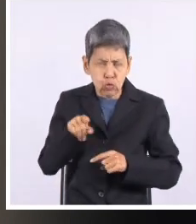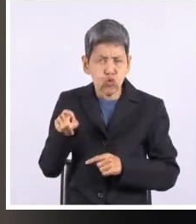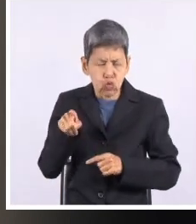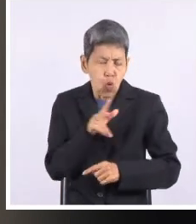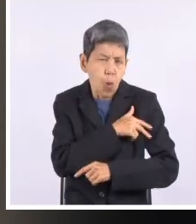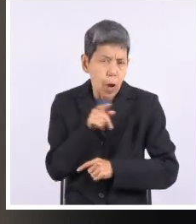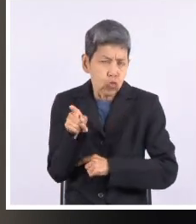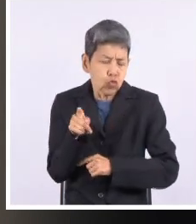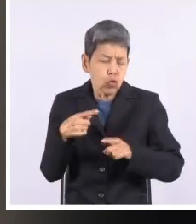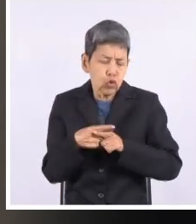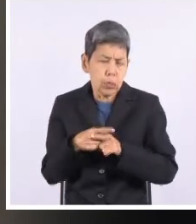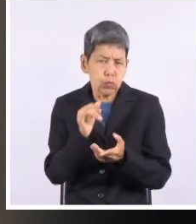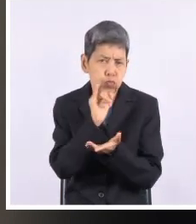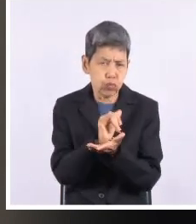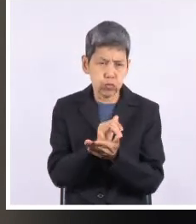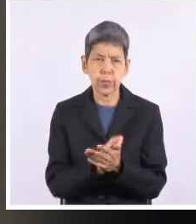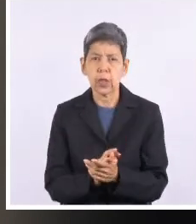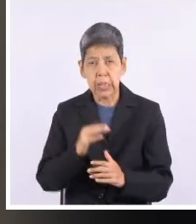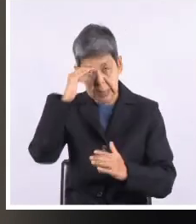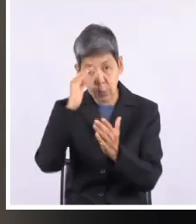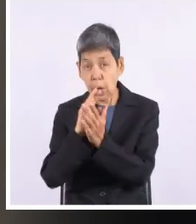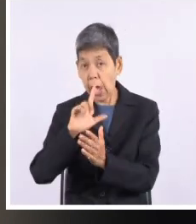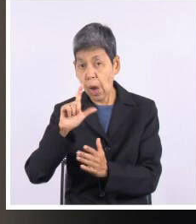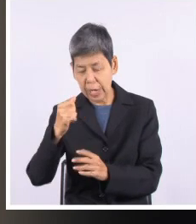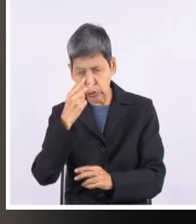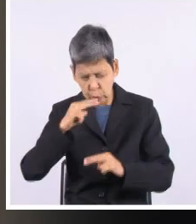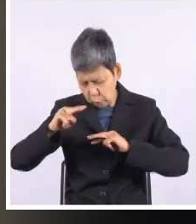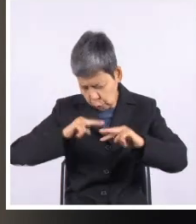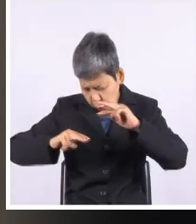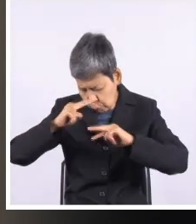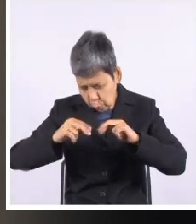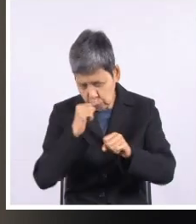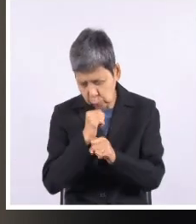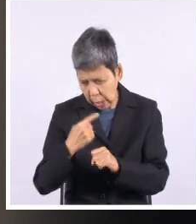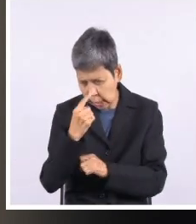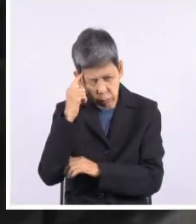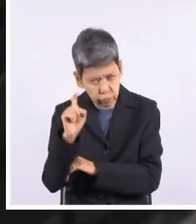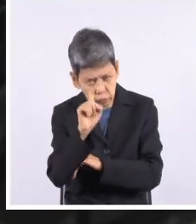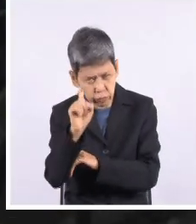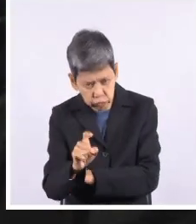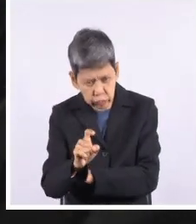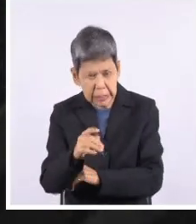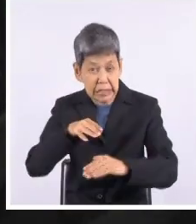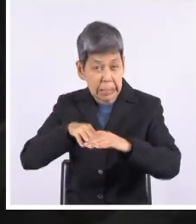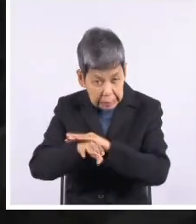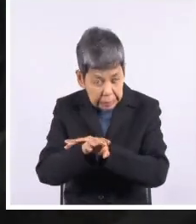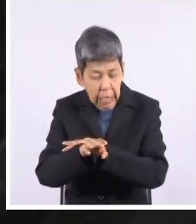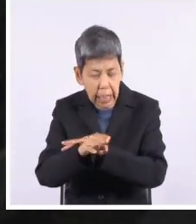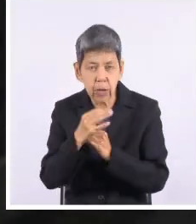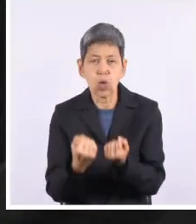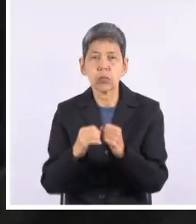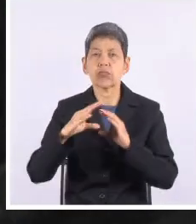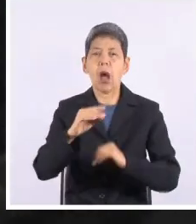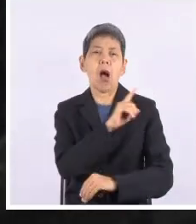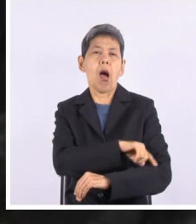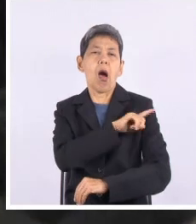ตัวอยู่ที่โรงพยาบาลกับตำรวจ LAยืนยันในคำว่ากำลังสืบตัวหาผู้ต้องสงสัยซึ่งนี้จากที่เกิดเหตุด้วยรถสี